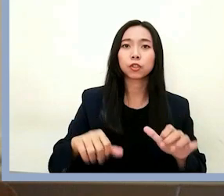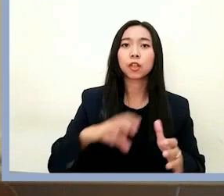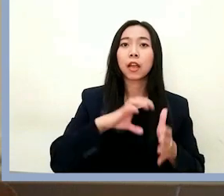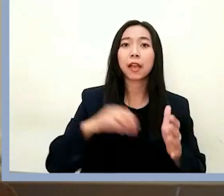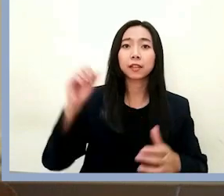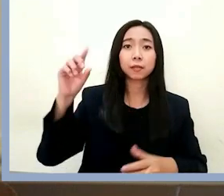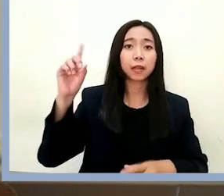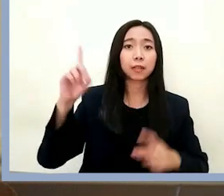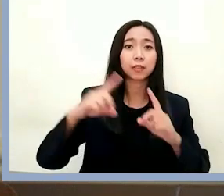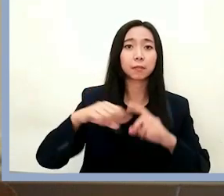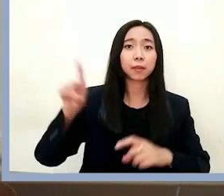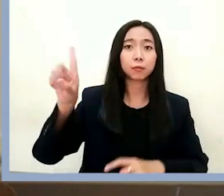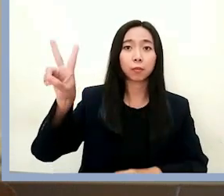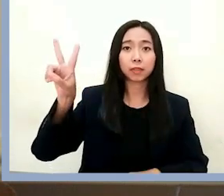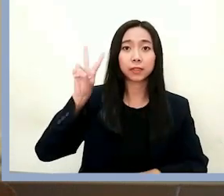12